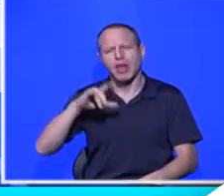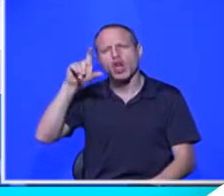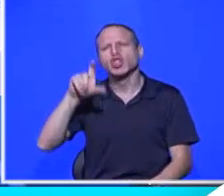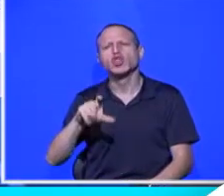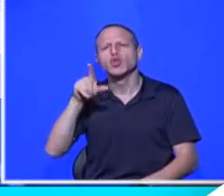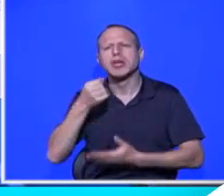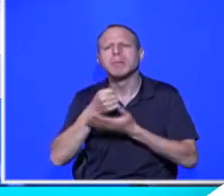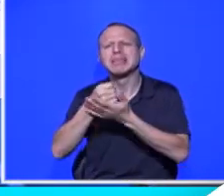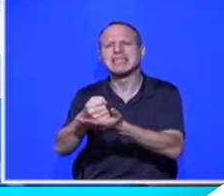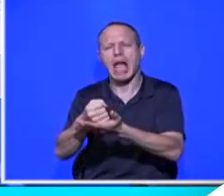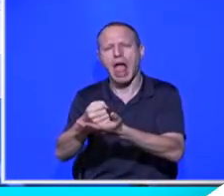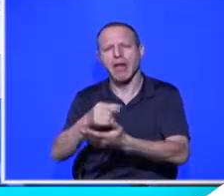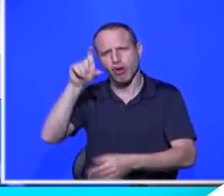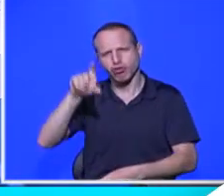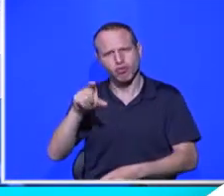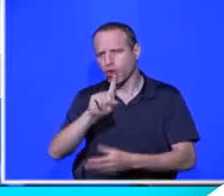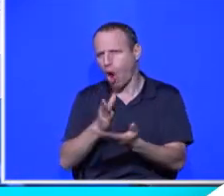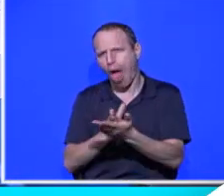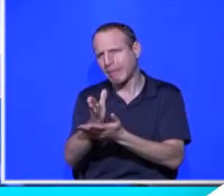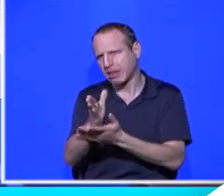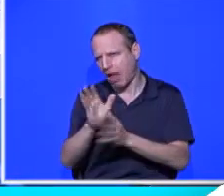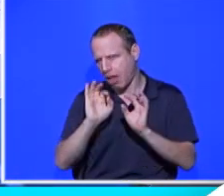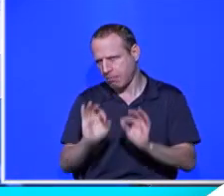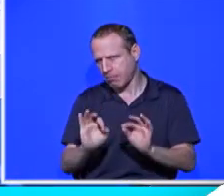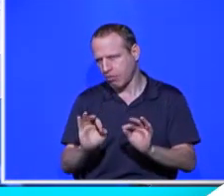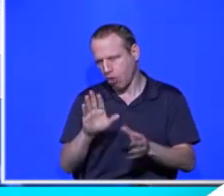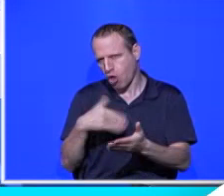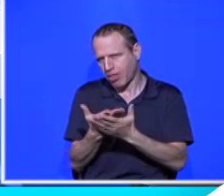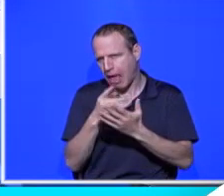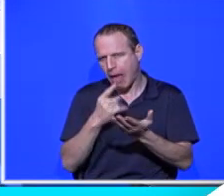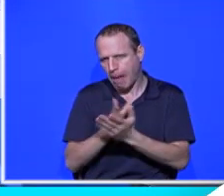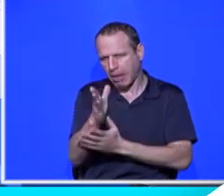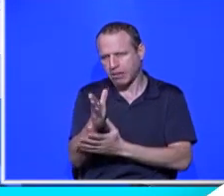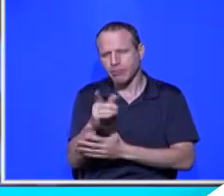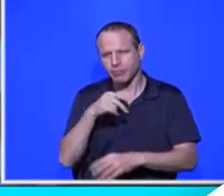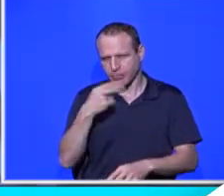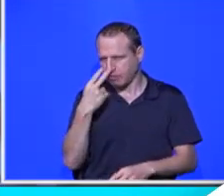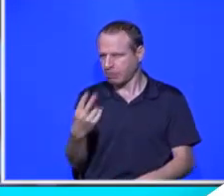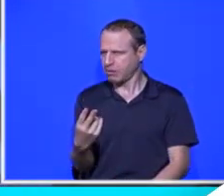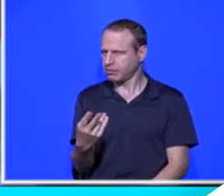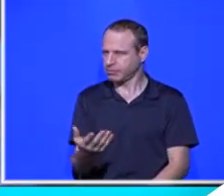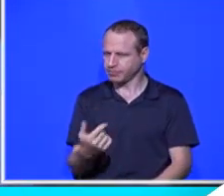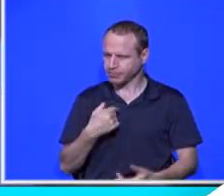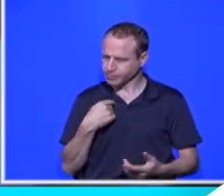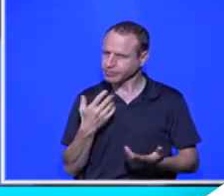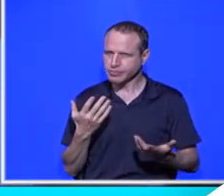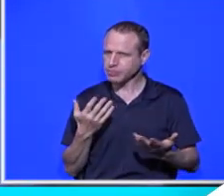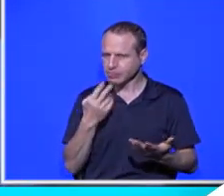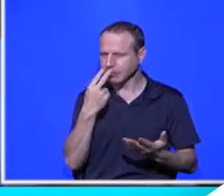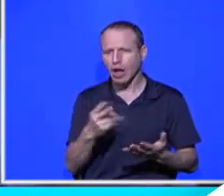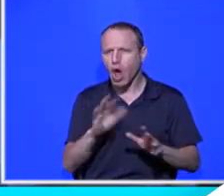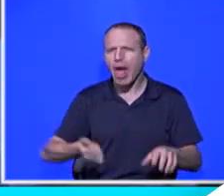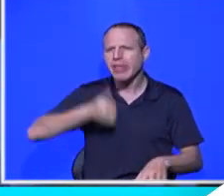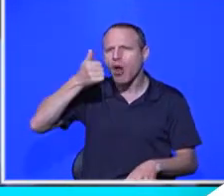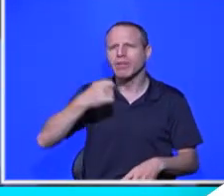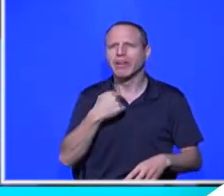שהיא מציגה, והאישיות היא לא אמינה בעליל. בוא נודה על האמת. אבל אני מסתכלת, אתה יודע, אני מסתכלת על כל ההתנהלות,